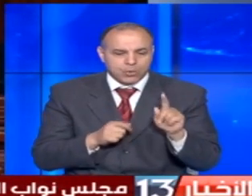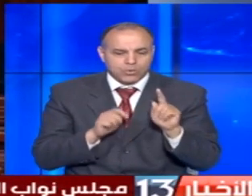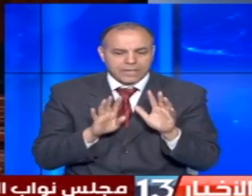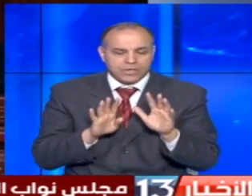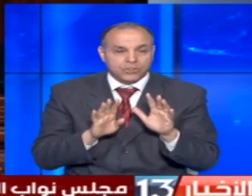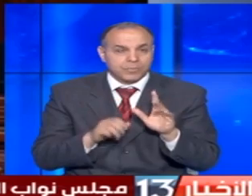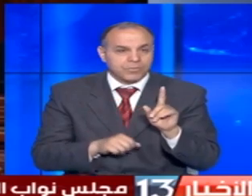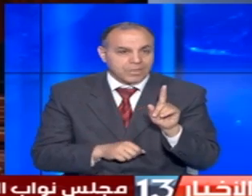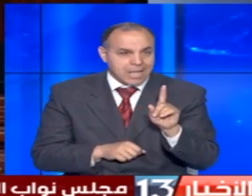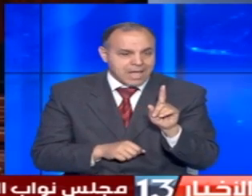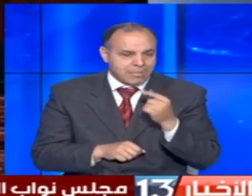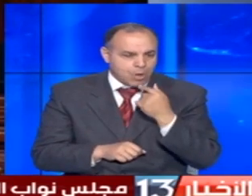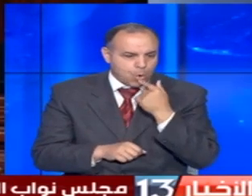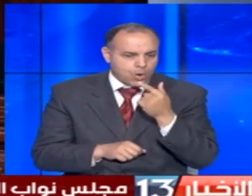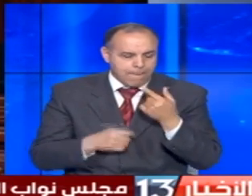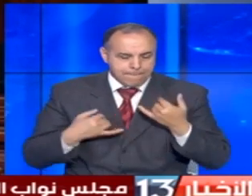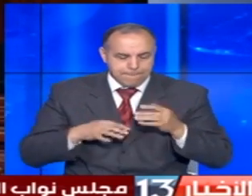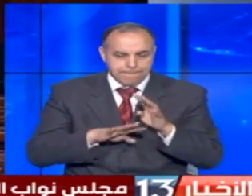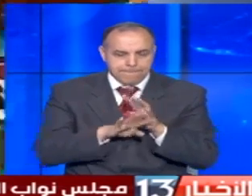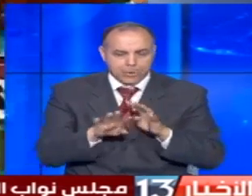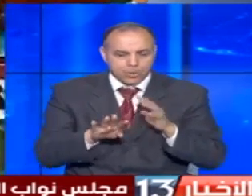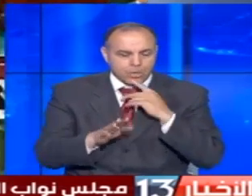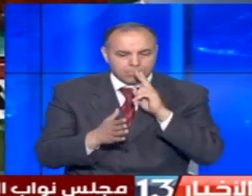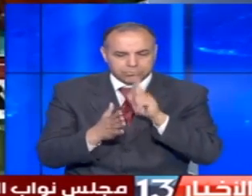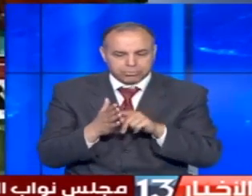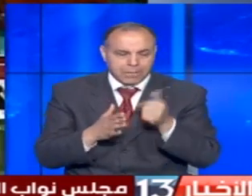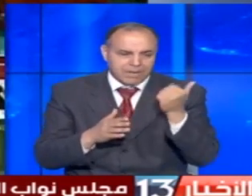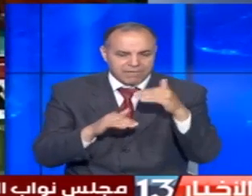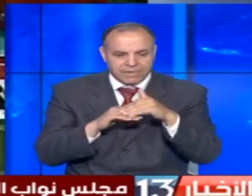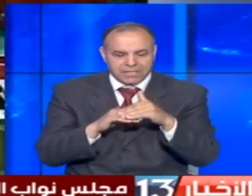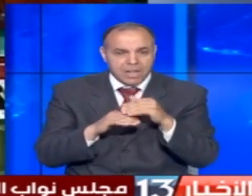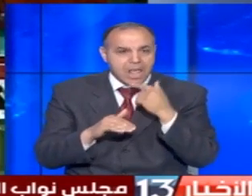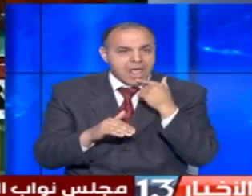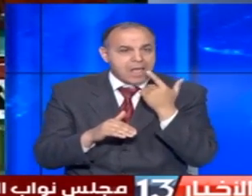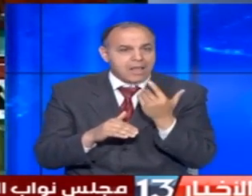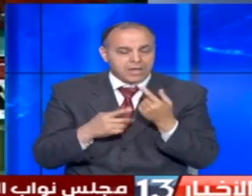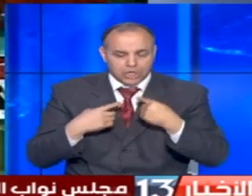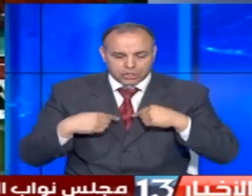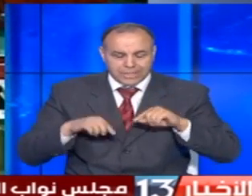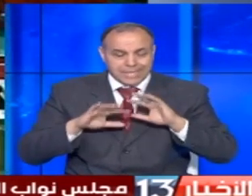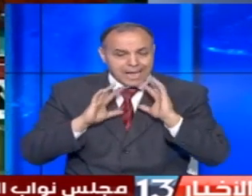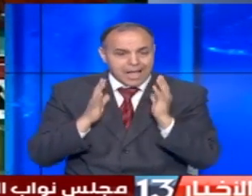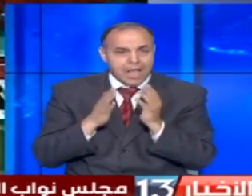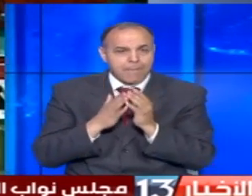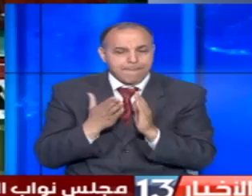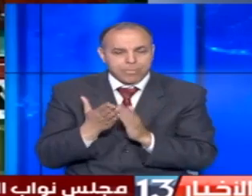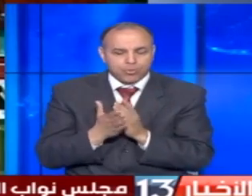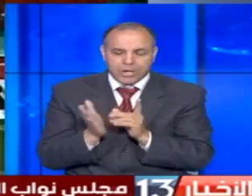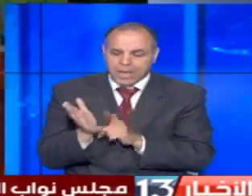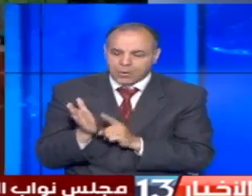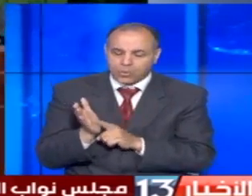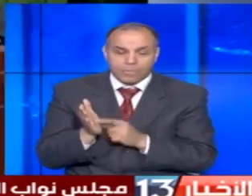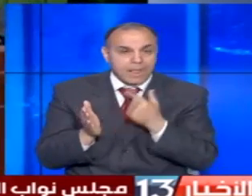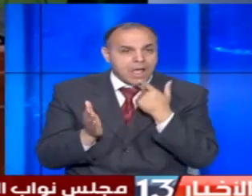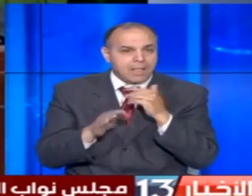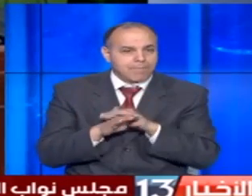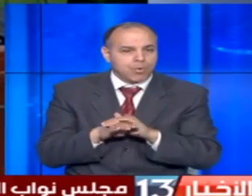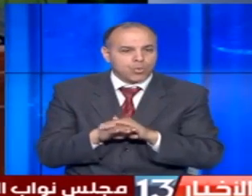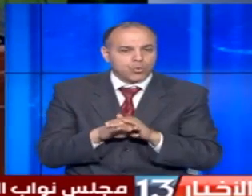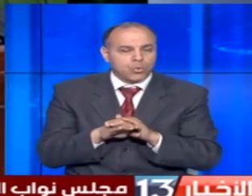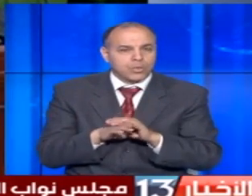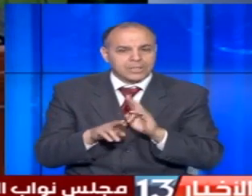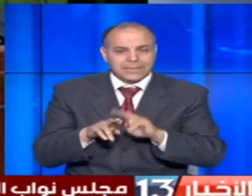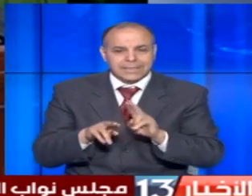2019 وكان مجلس النواب قد صادق ليله امس خلال جلسه عامه على مشروع قانون متعلق